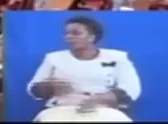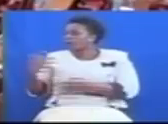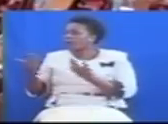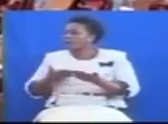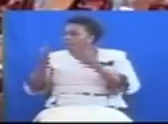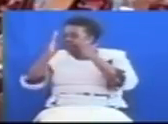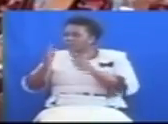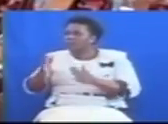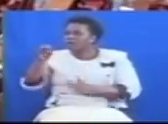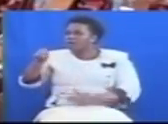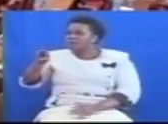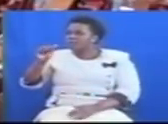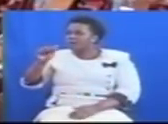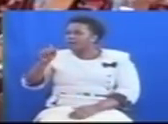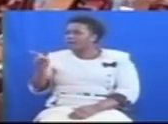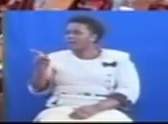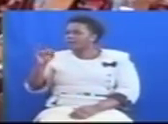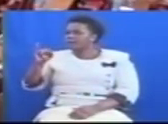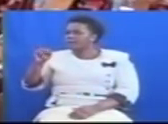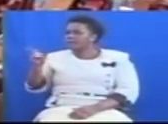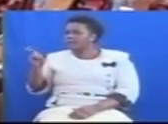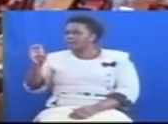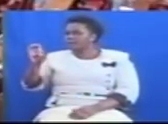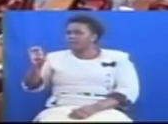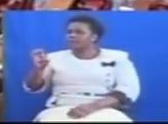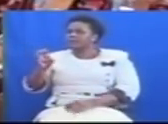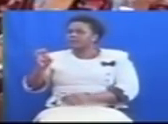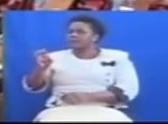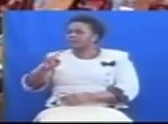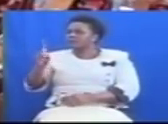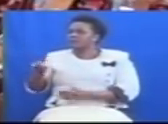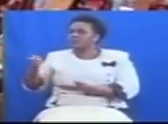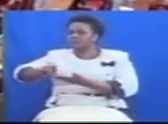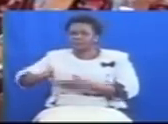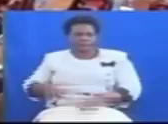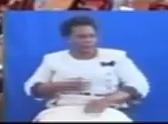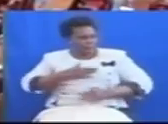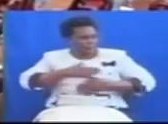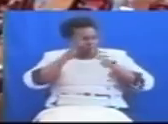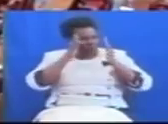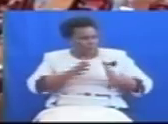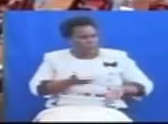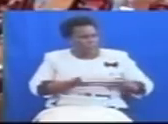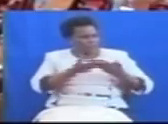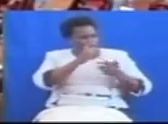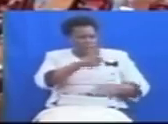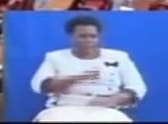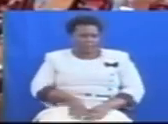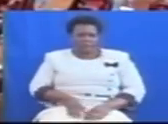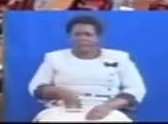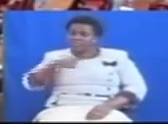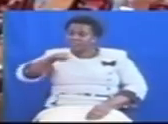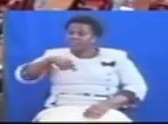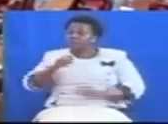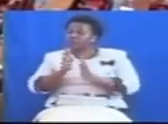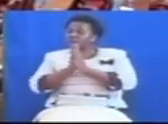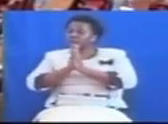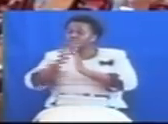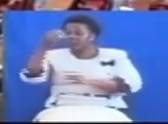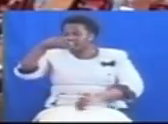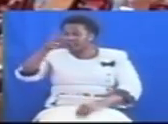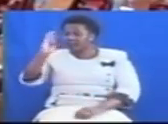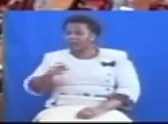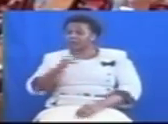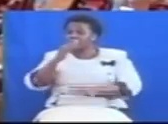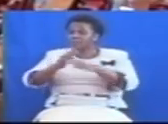Nakushukuru Mheshimiwa Naibu Spika. Tunashukuru serikali kwa kujenga kituo cha afya cha Kaloleni katika jiji la Arusha pamoja